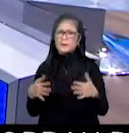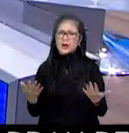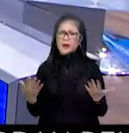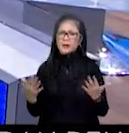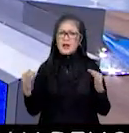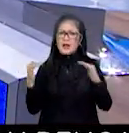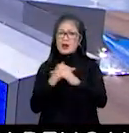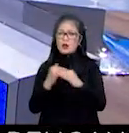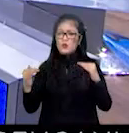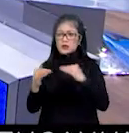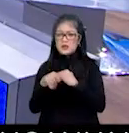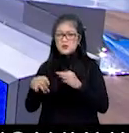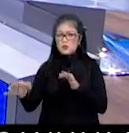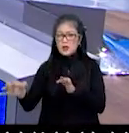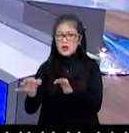di sana, Calvin?